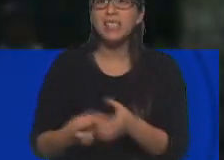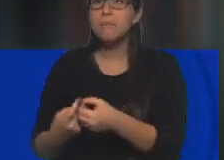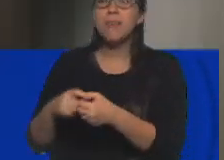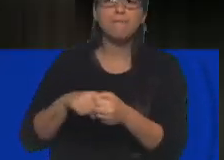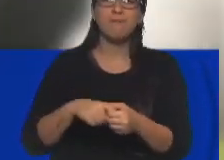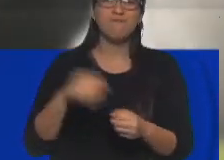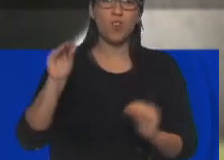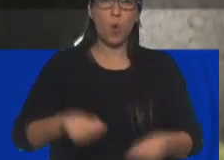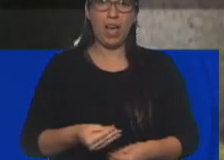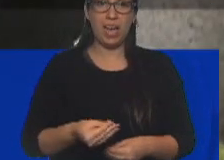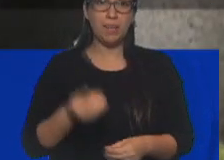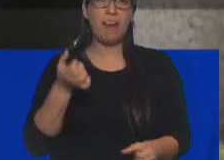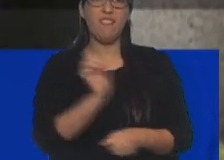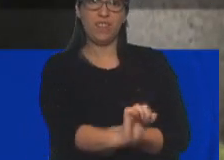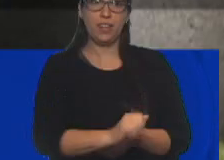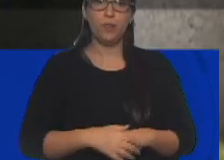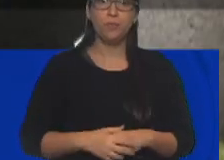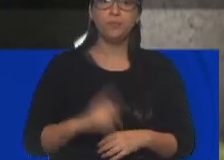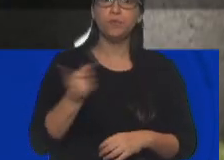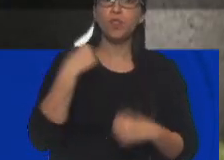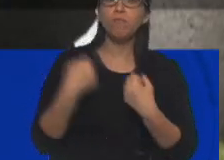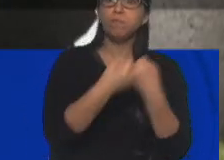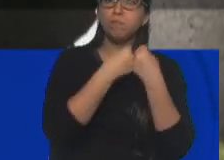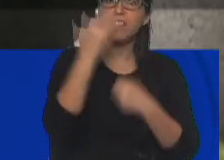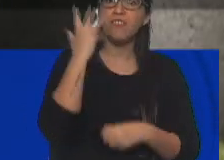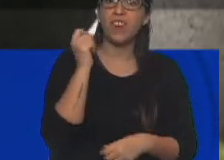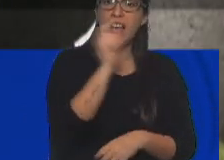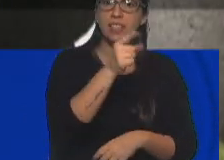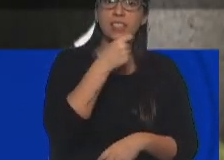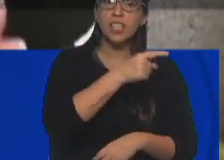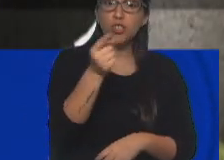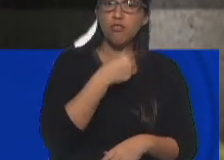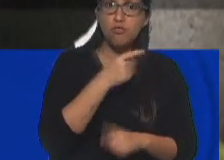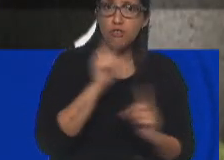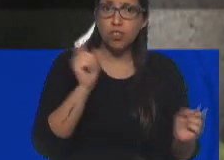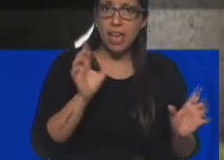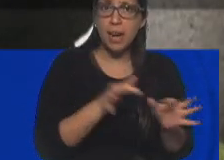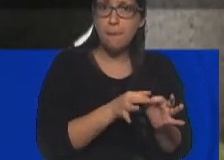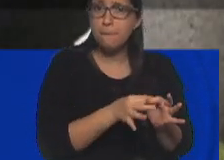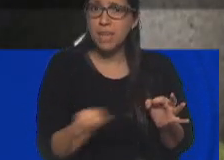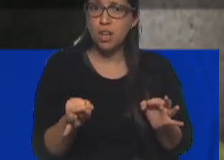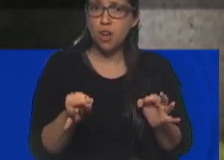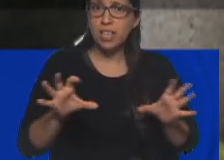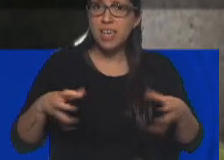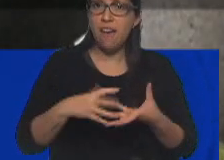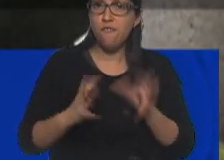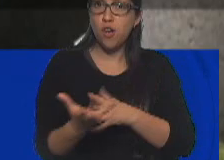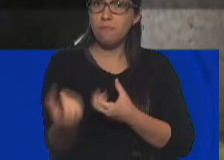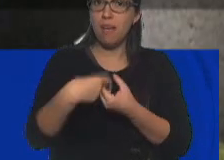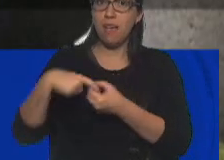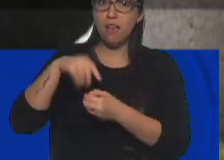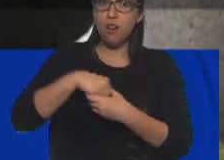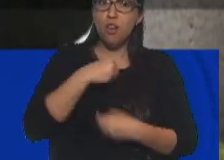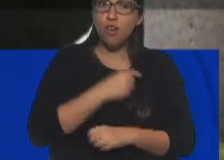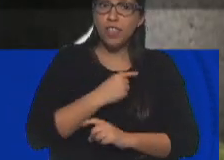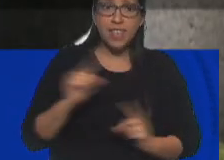frenarlo. Z Francuzami umówiliśmy się, że skoro Francuzi nie chcą z nami budować tej mniejszości blokującej, jej by